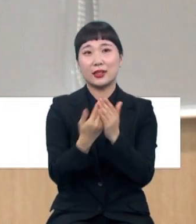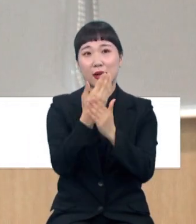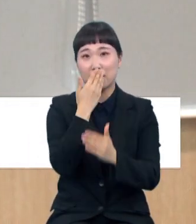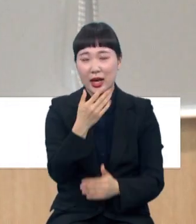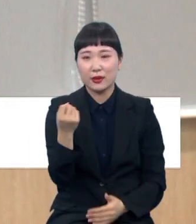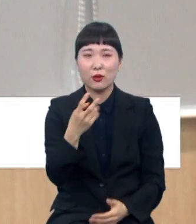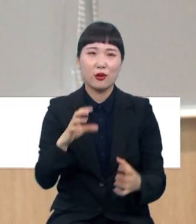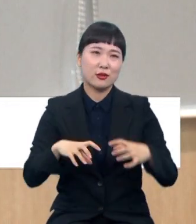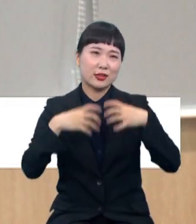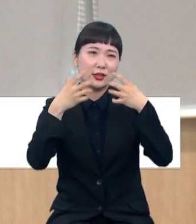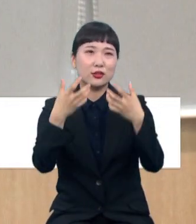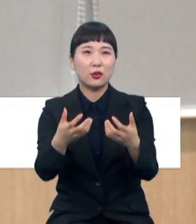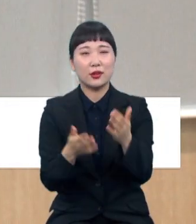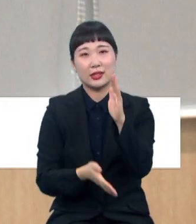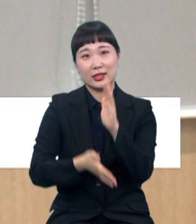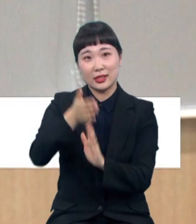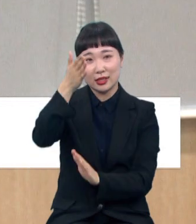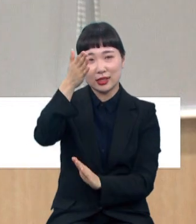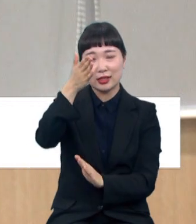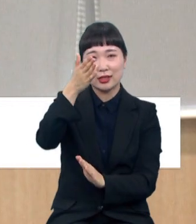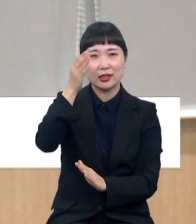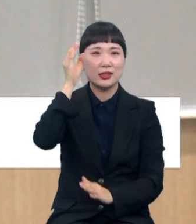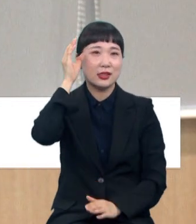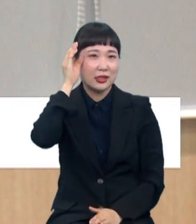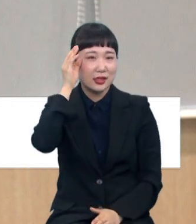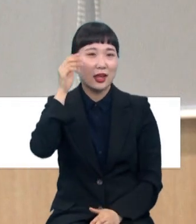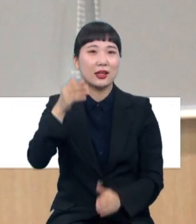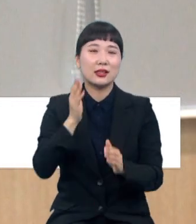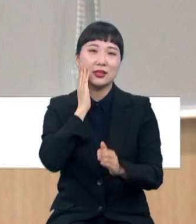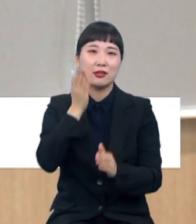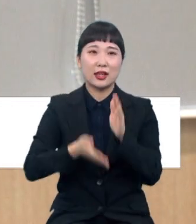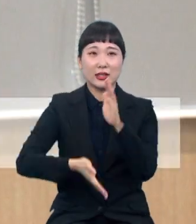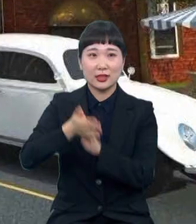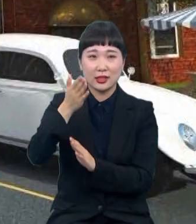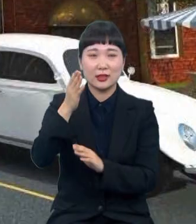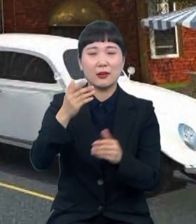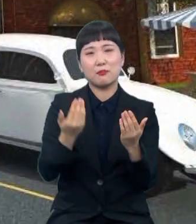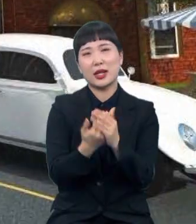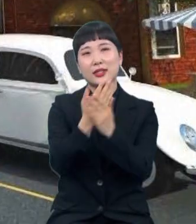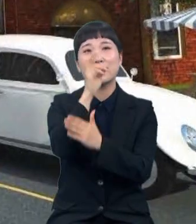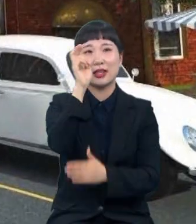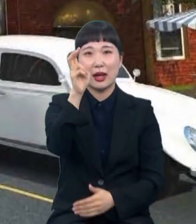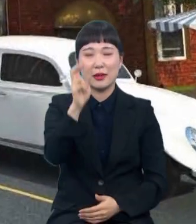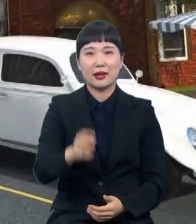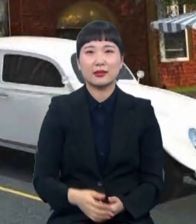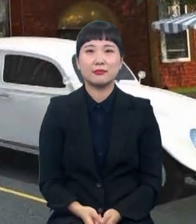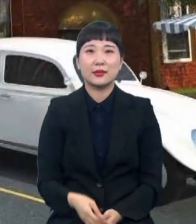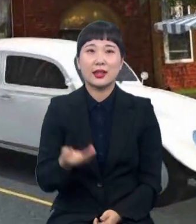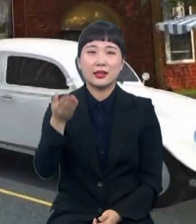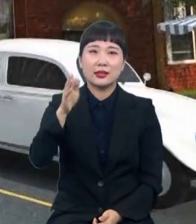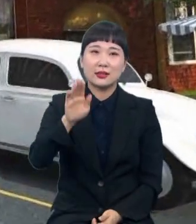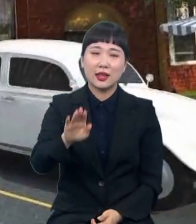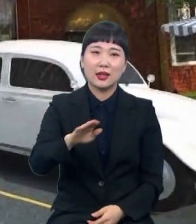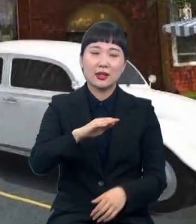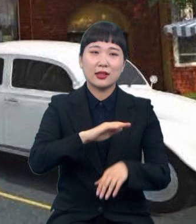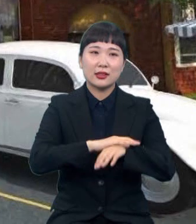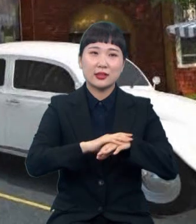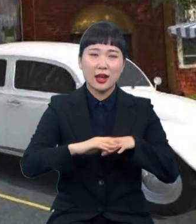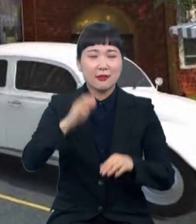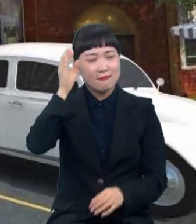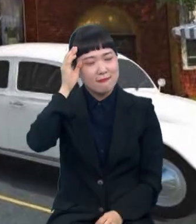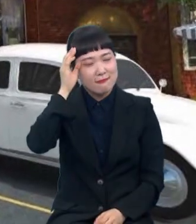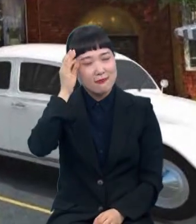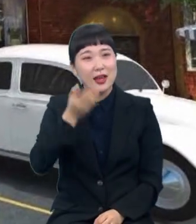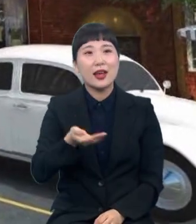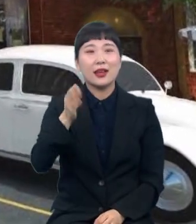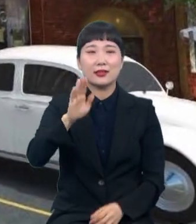있는 우리 청라 국제도시의 발전에도 크게 기여할 것으로 보고 있습니다. 하지만 장밋빛 청사진을 제시했던